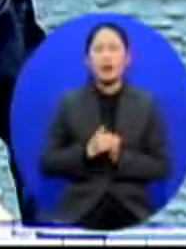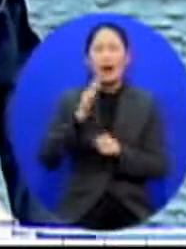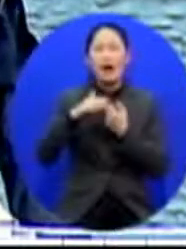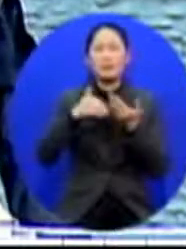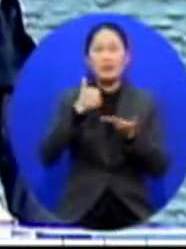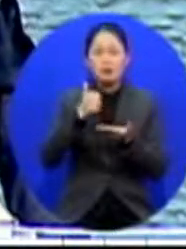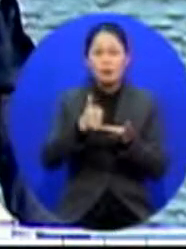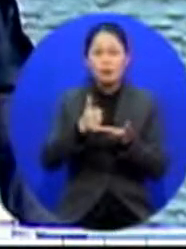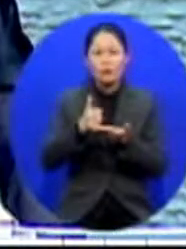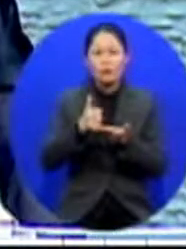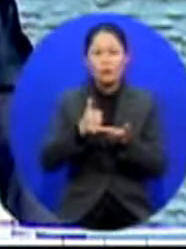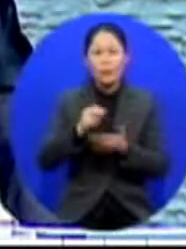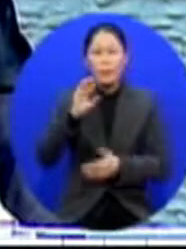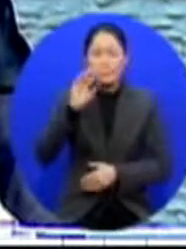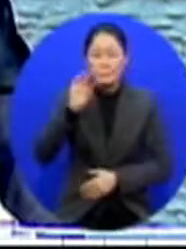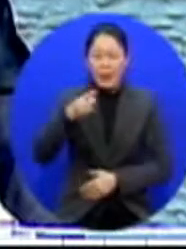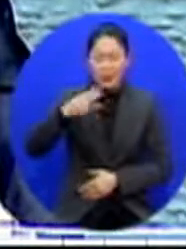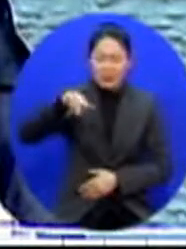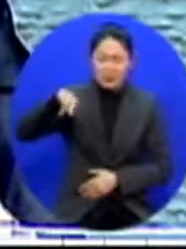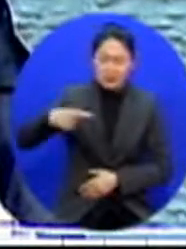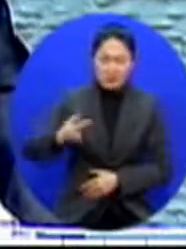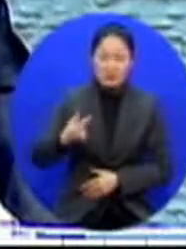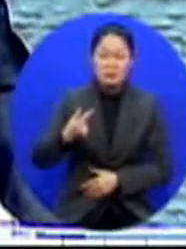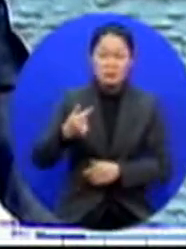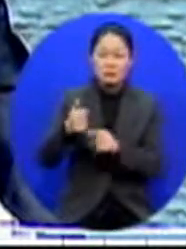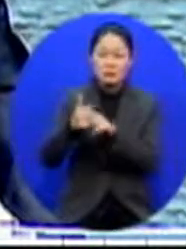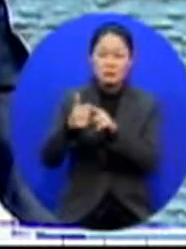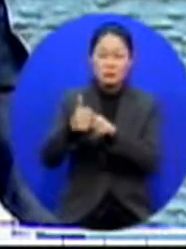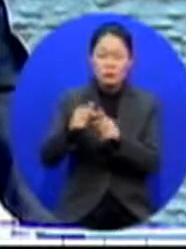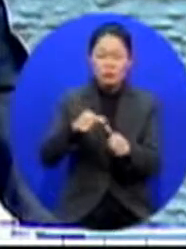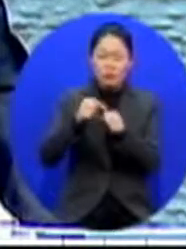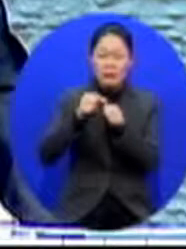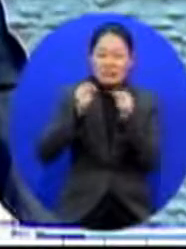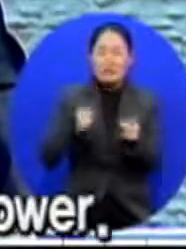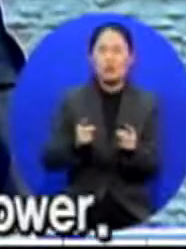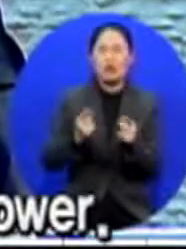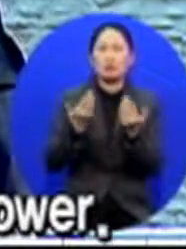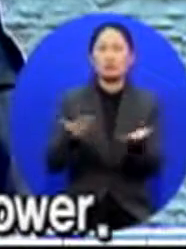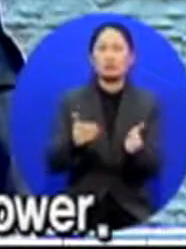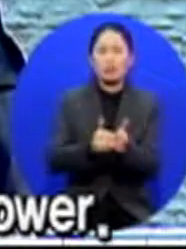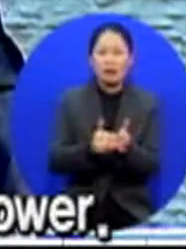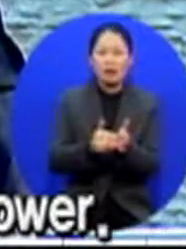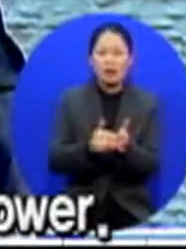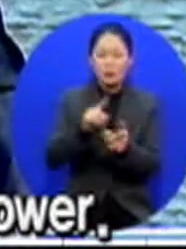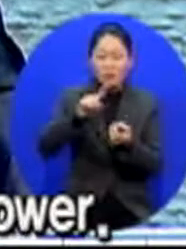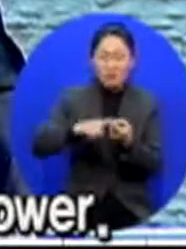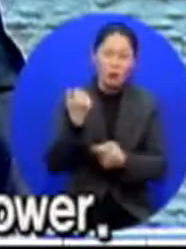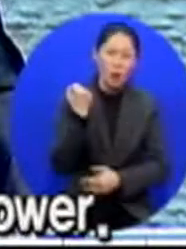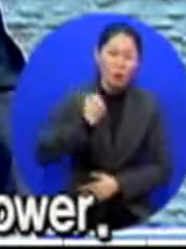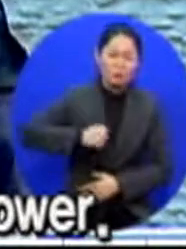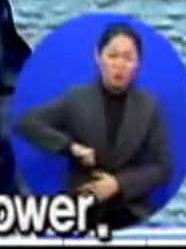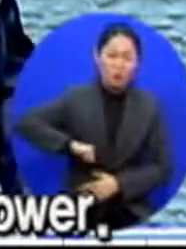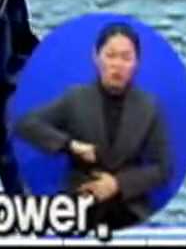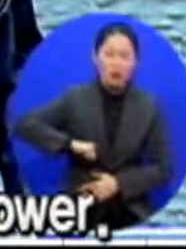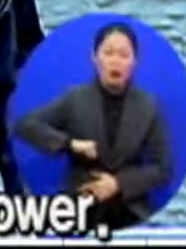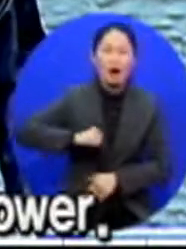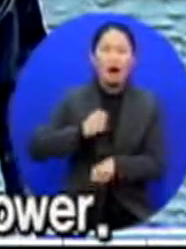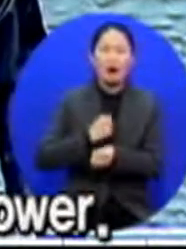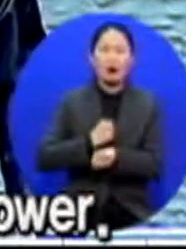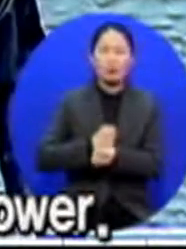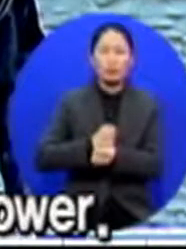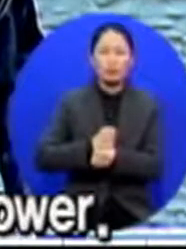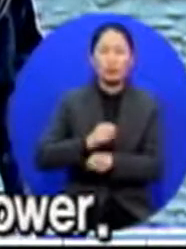하나님께서 펠릭스를 구원할 기회를 주셔서 짜 나요 그런데 그것을 거절하고 그리고